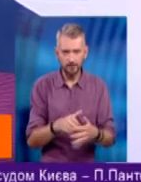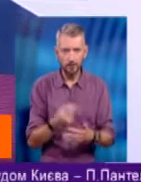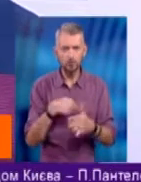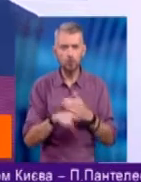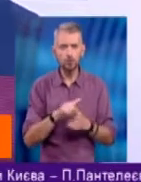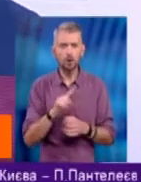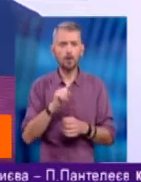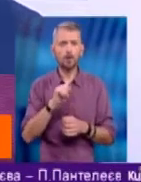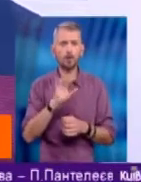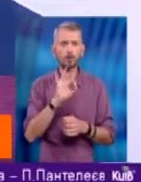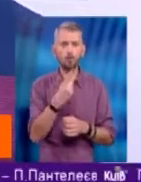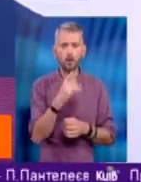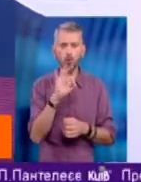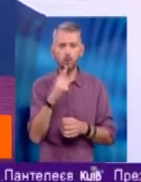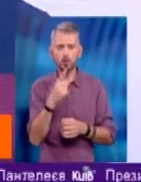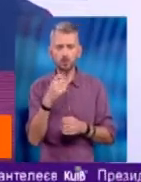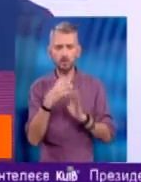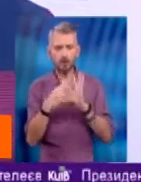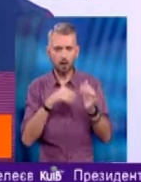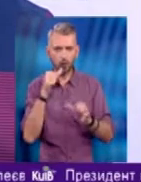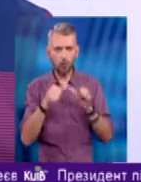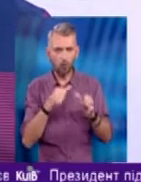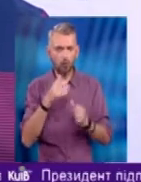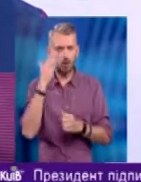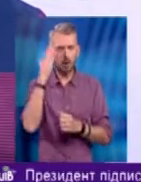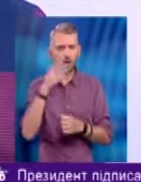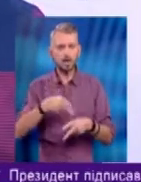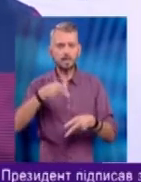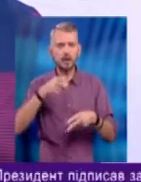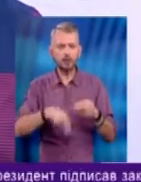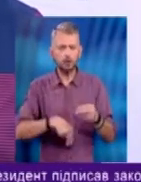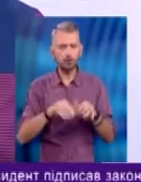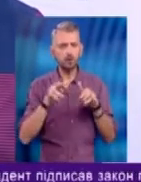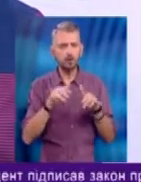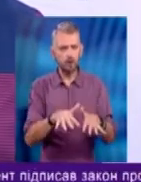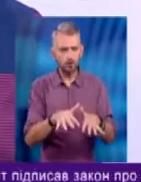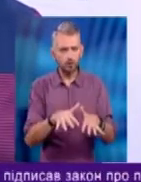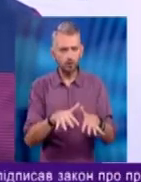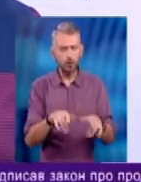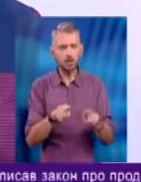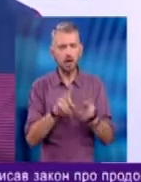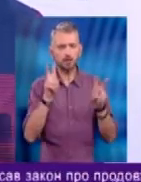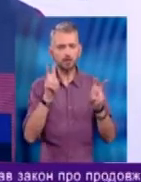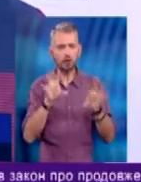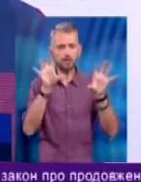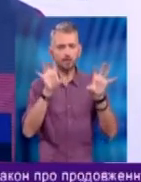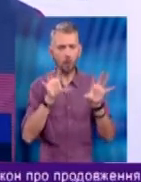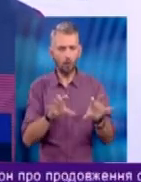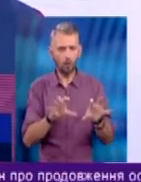що 1.01.2019 року закінчує взагалі дію так називаємо закон